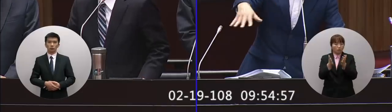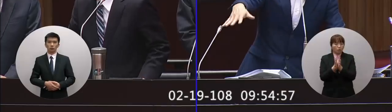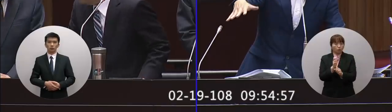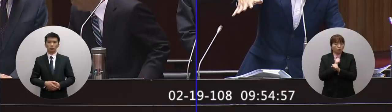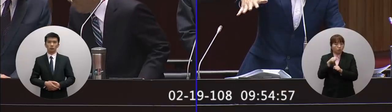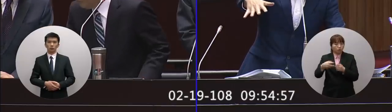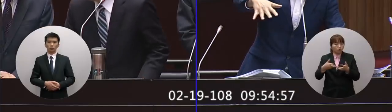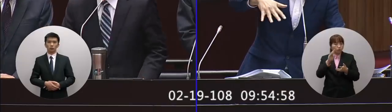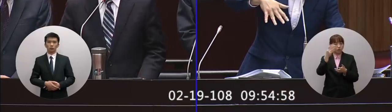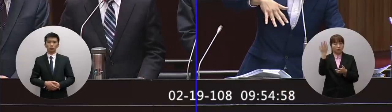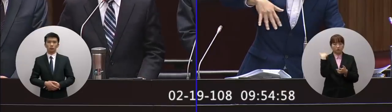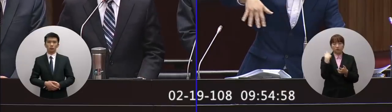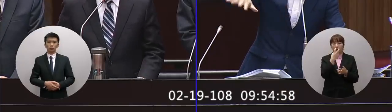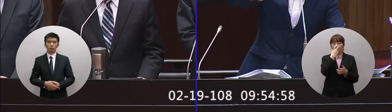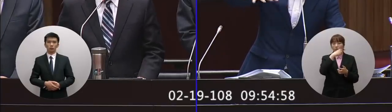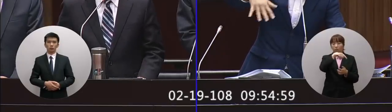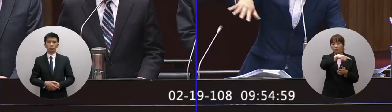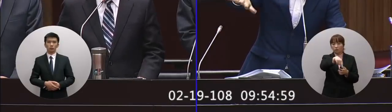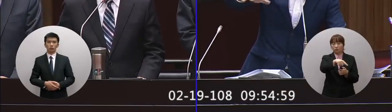去香港